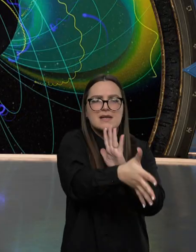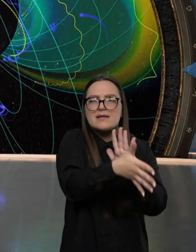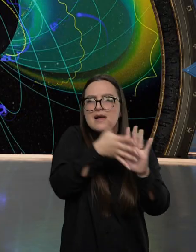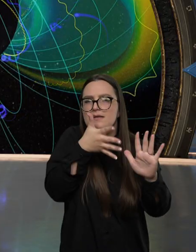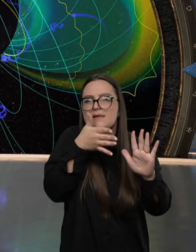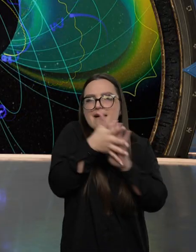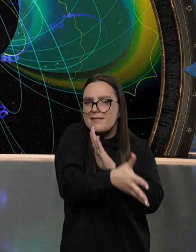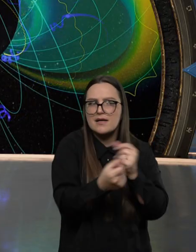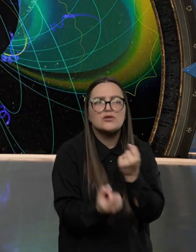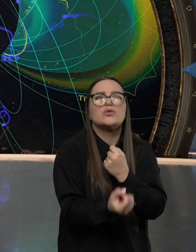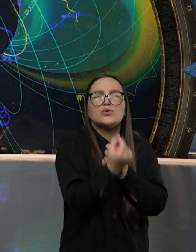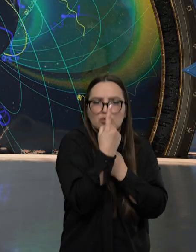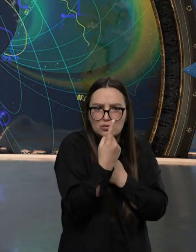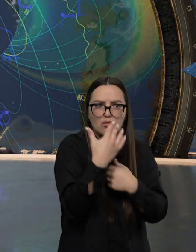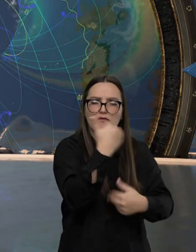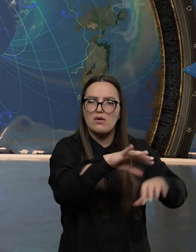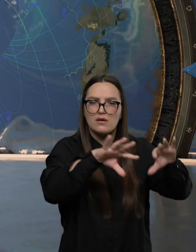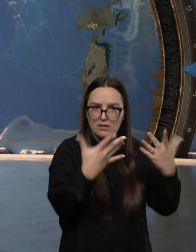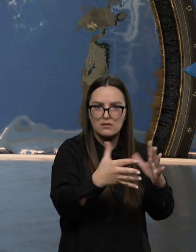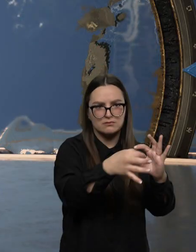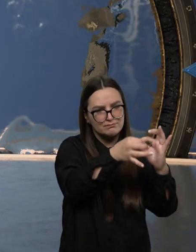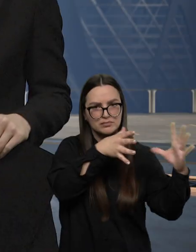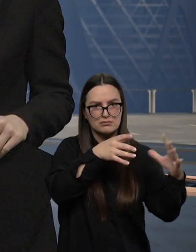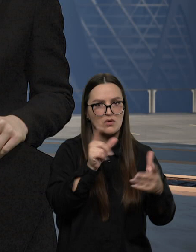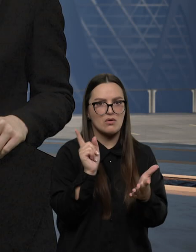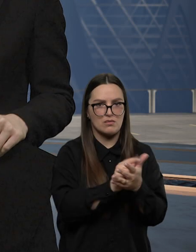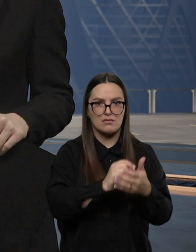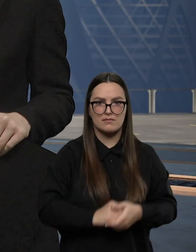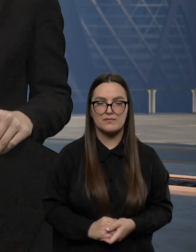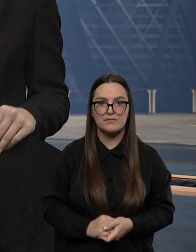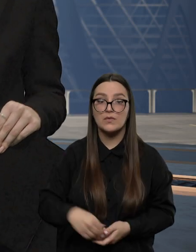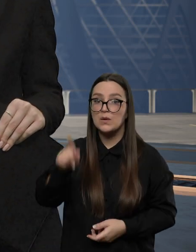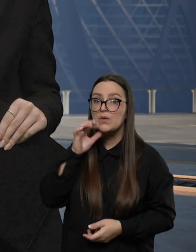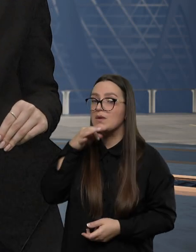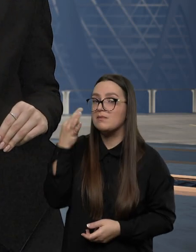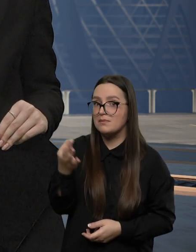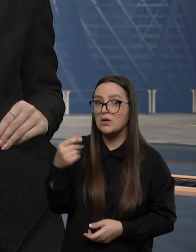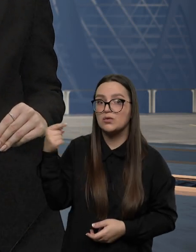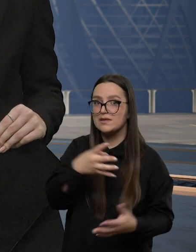šaltinius, iš kur ta radiacija ateina, kokia ta radiacija. Sauliau, įsiterpsiu.